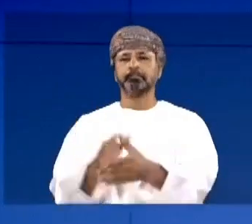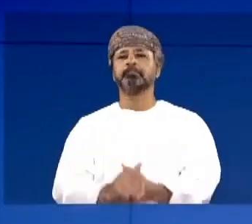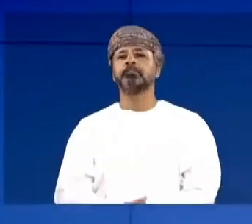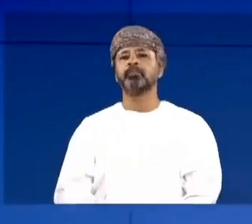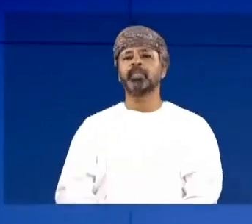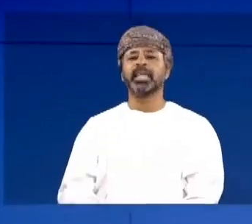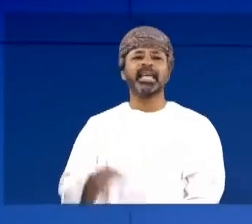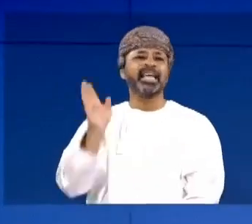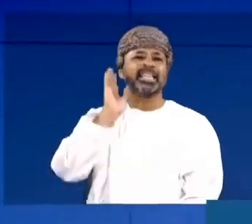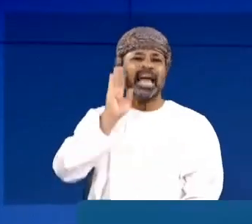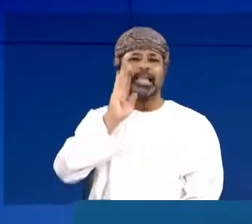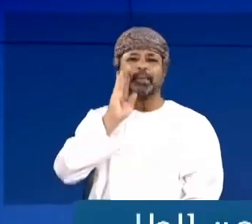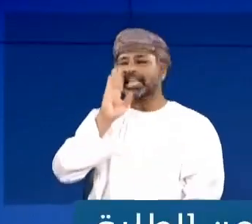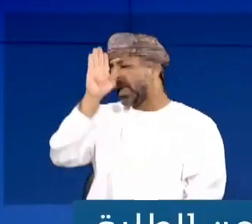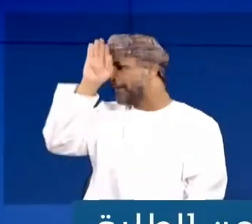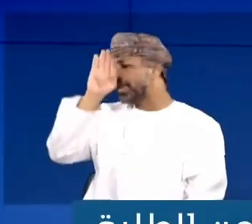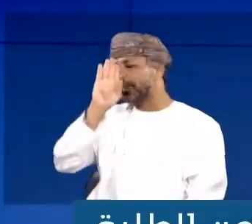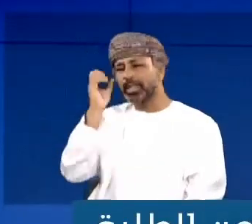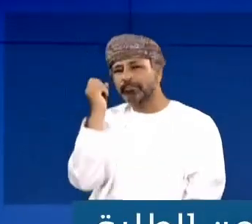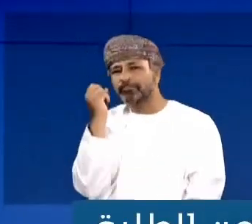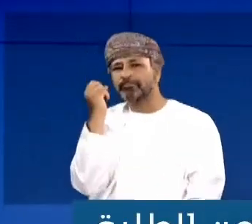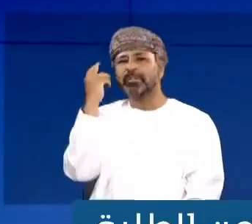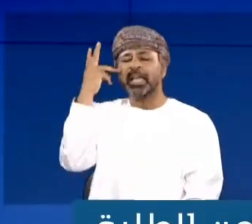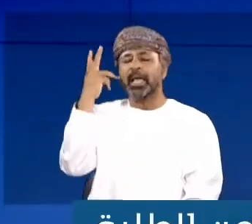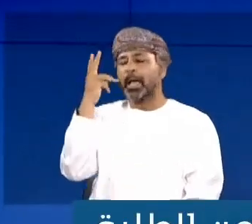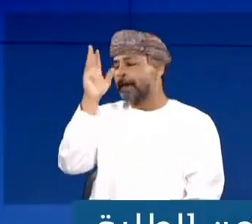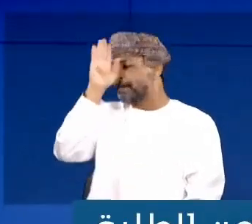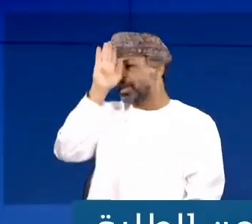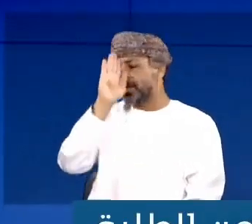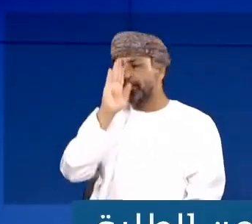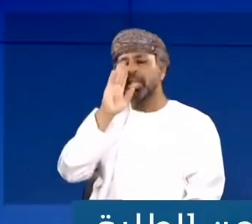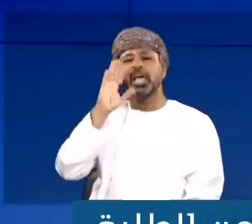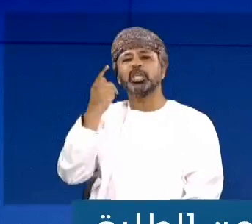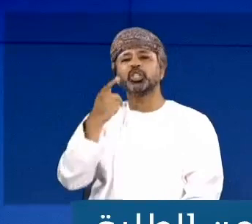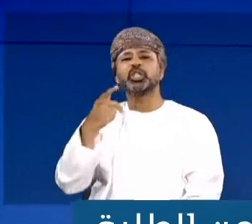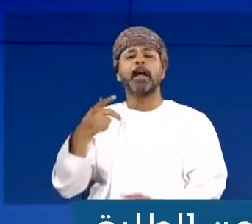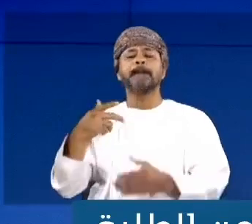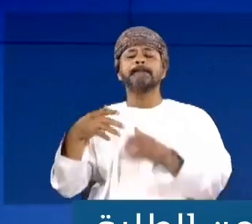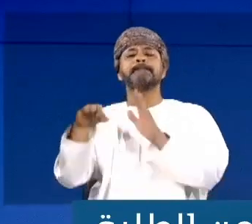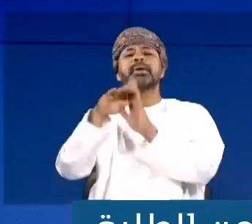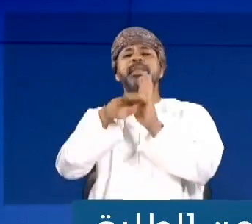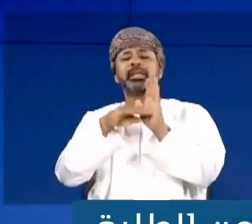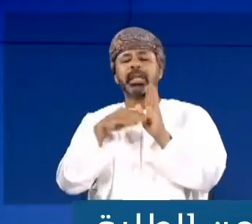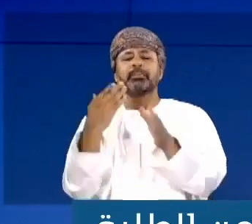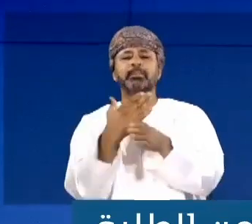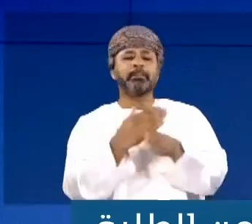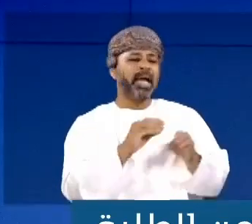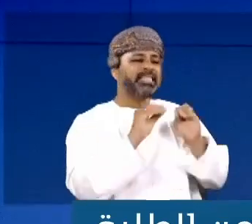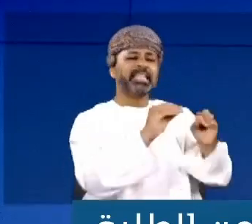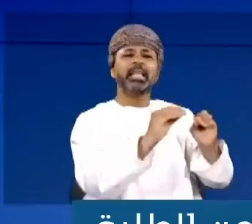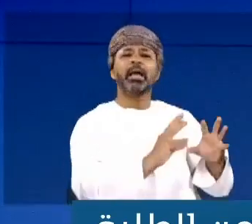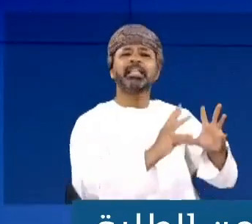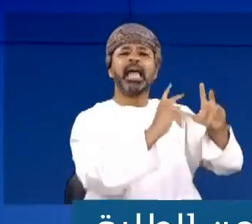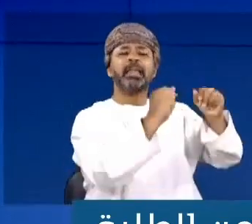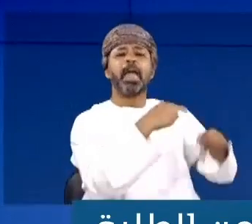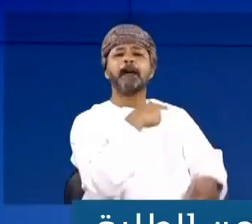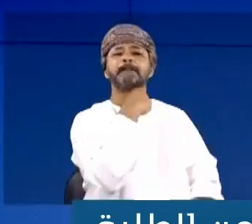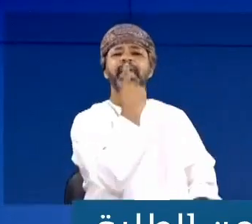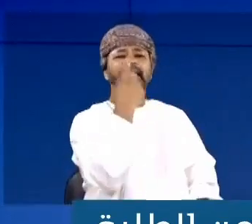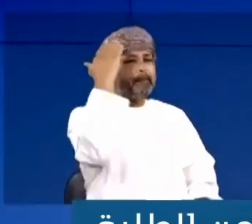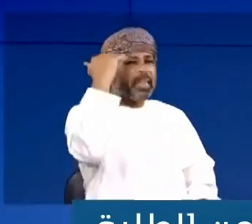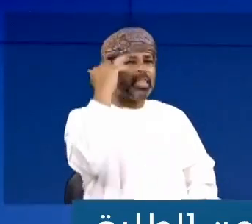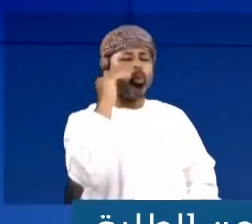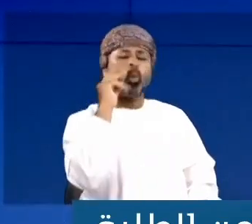دشنت تعليمية البريمي مبادرة البريمي تبرمج، وذلك لتدريب وتأهيل 100 طالب وطالبة في